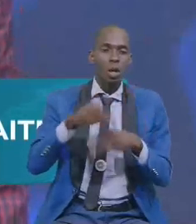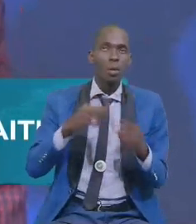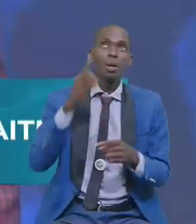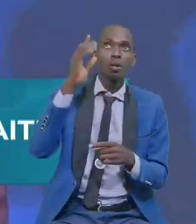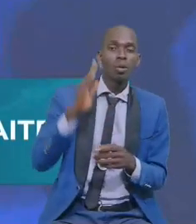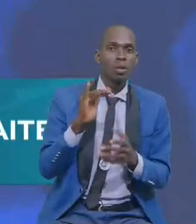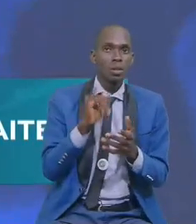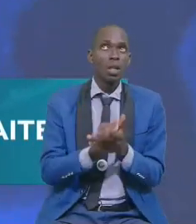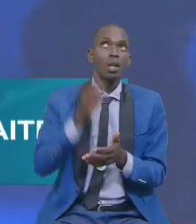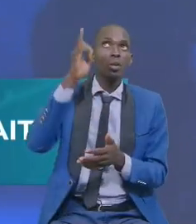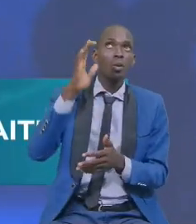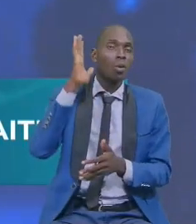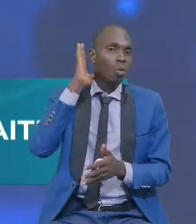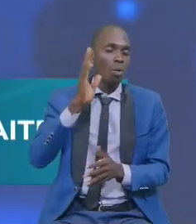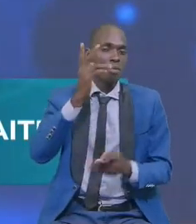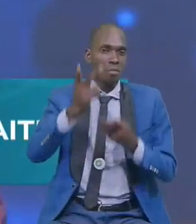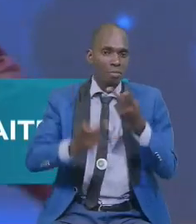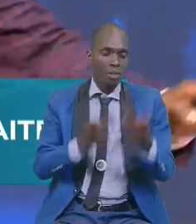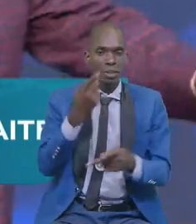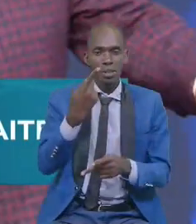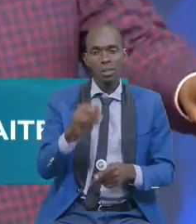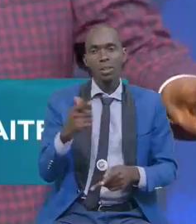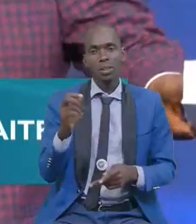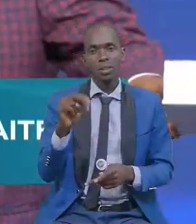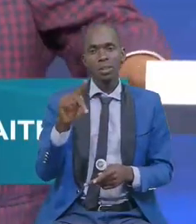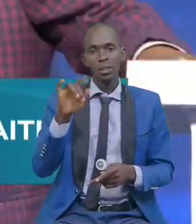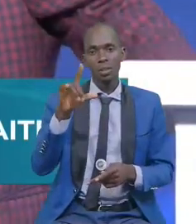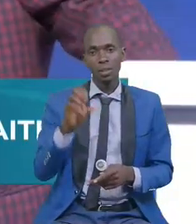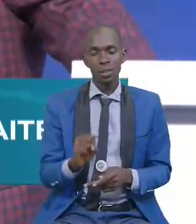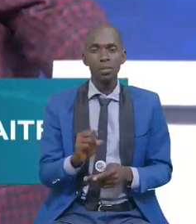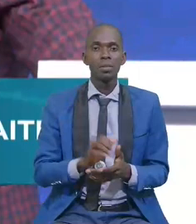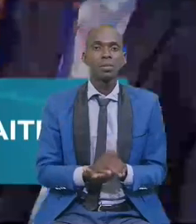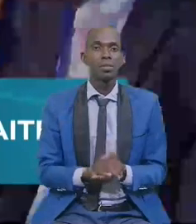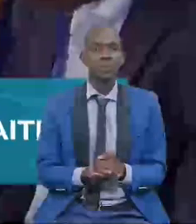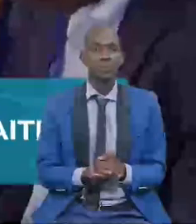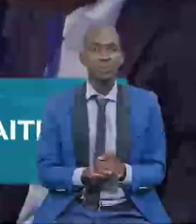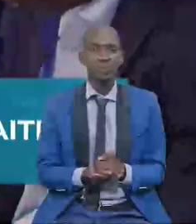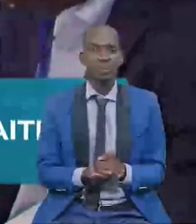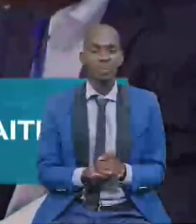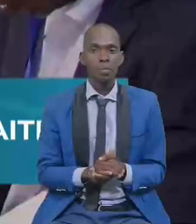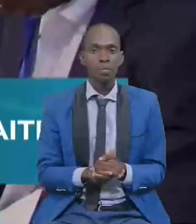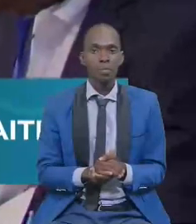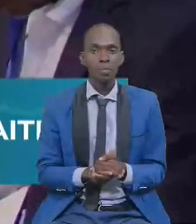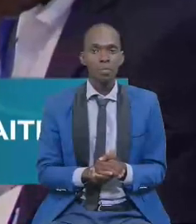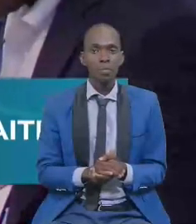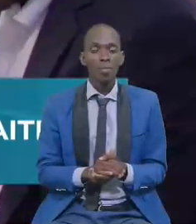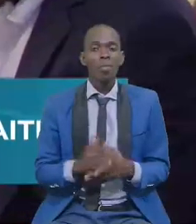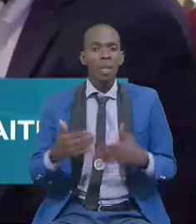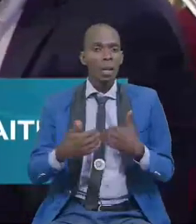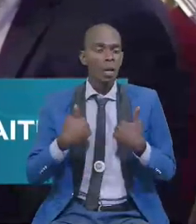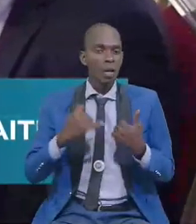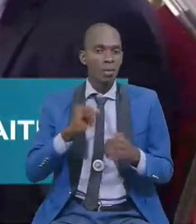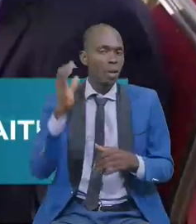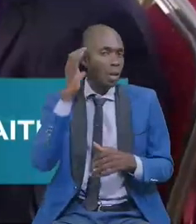Les prophètes, les proclamateurs de la parole de Dieu avaient toujours annoncé que Dieu allait visiter son peuple. Ayant